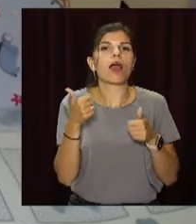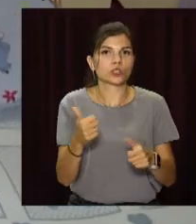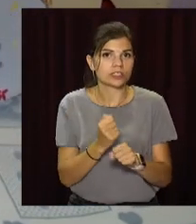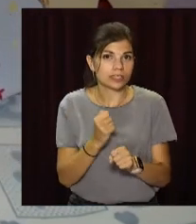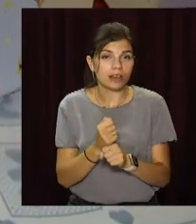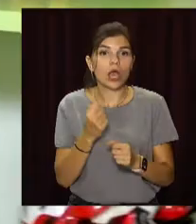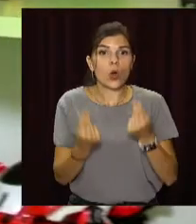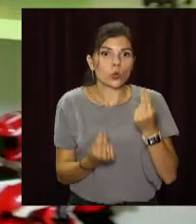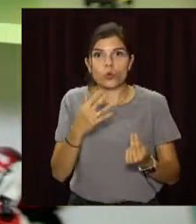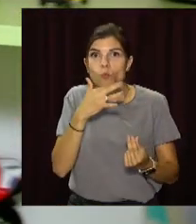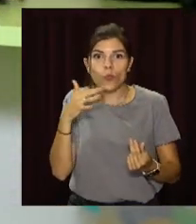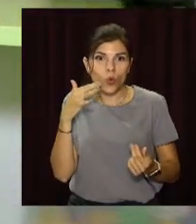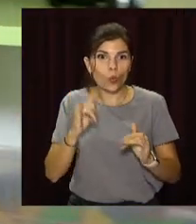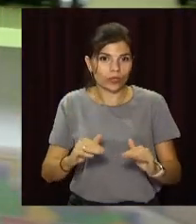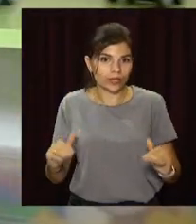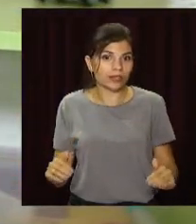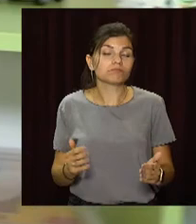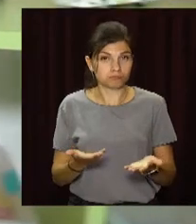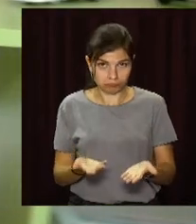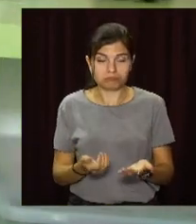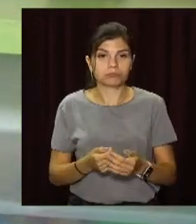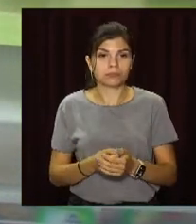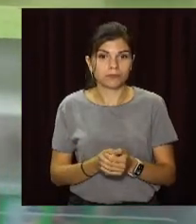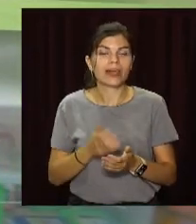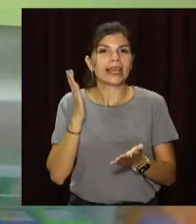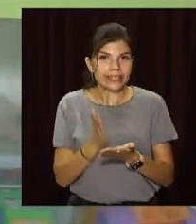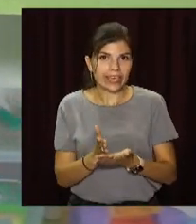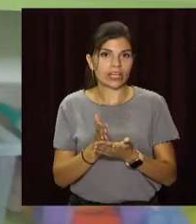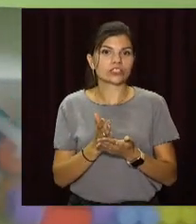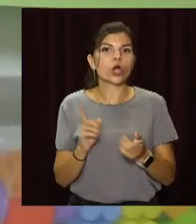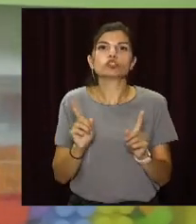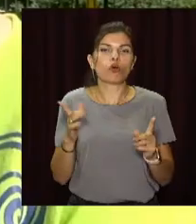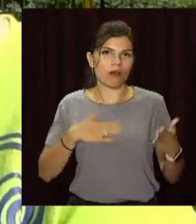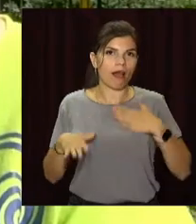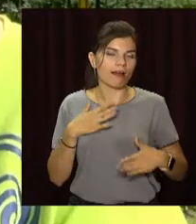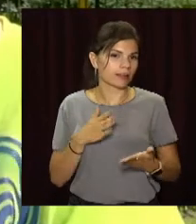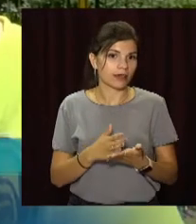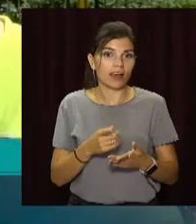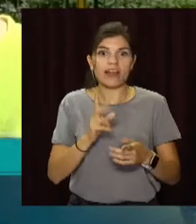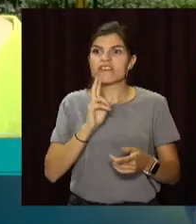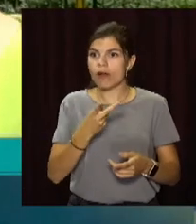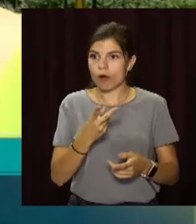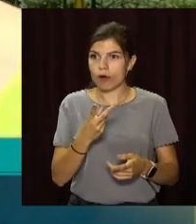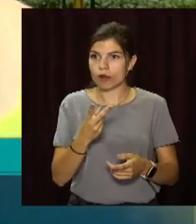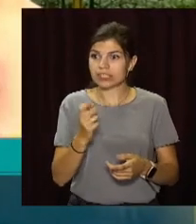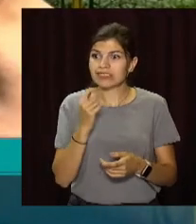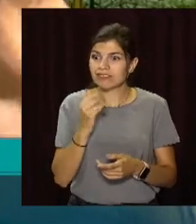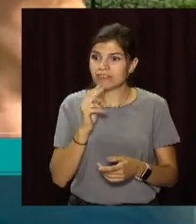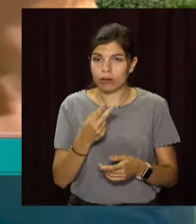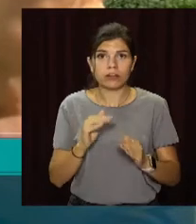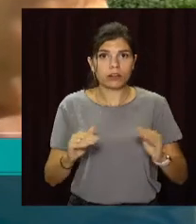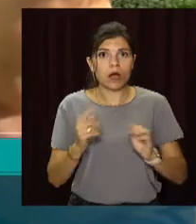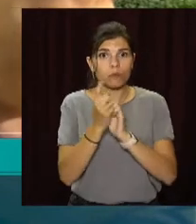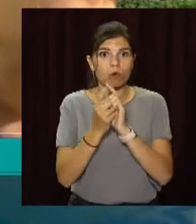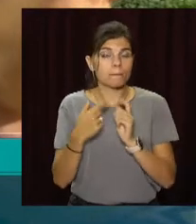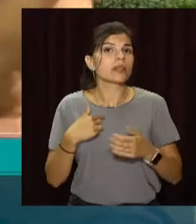сделан, игрушек очень много у детей. Ну, есть чему порадоваться. Это два года преобразился садик,